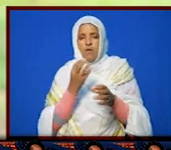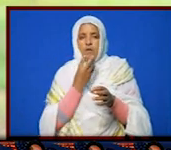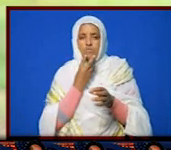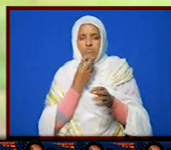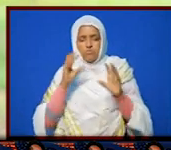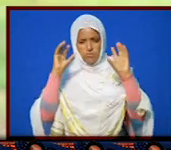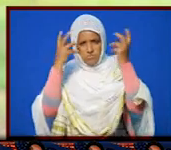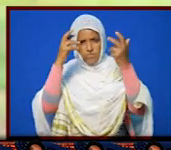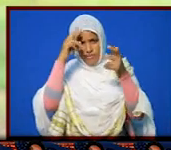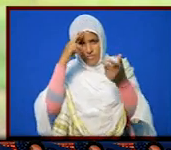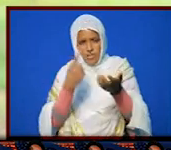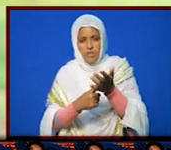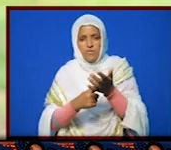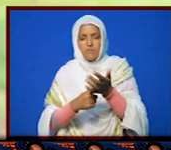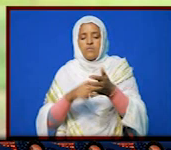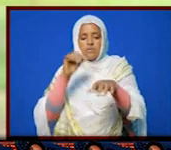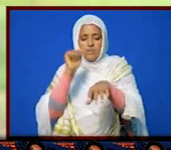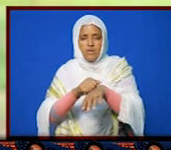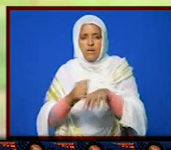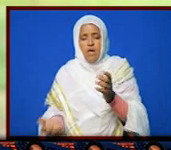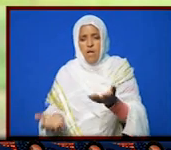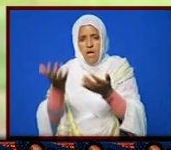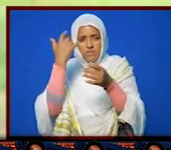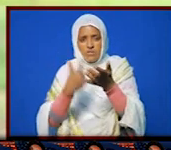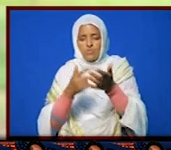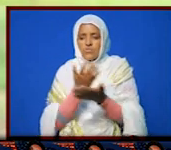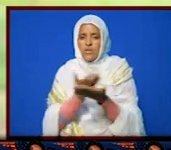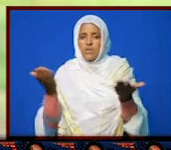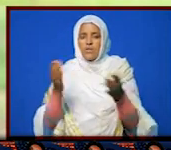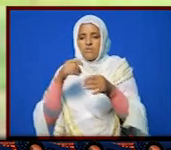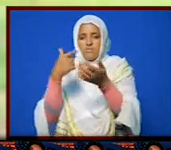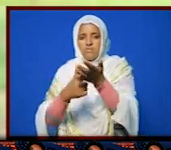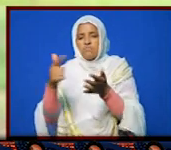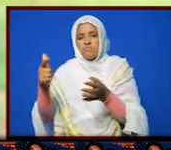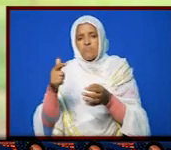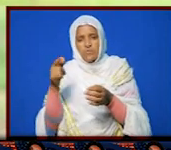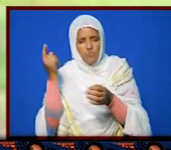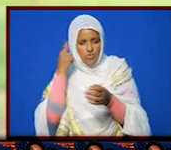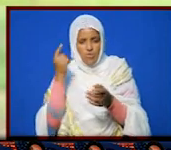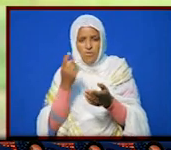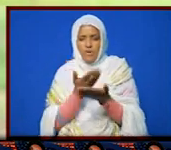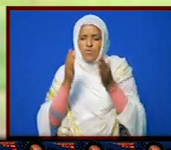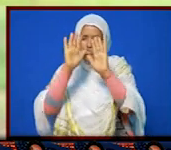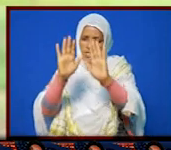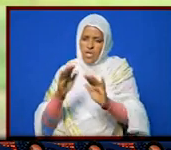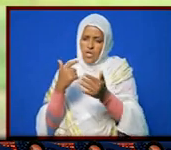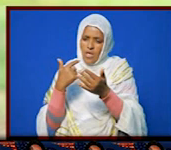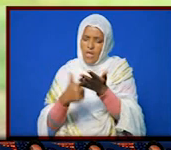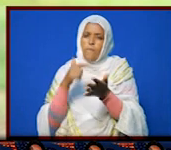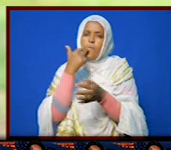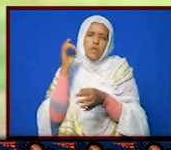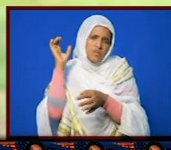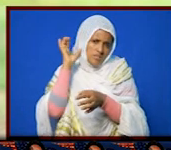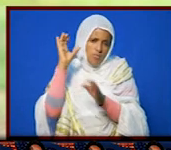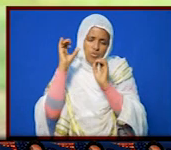ነበረ። አይሁድ ተናደው ተበጻብጸው ድንጋይ አንስተው ሊወጉ ጀሯቸው። እጹ ዝንቱ ነገር ወመኑ ይክል ሰሚወቱ፣